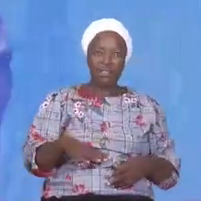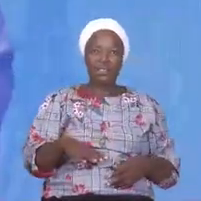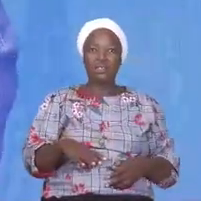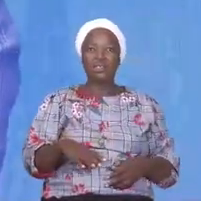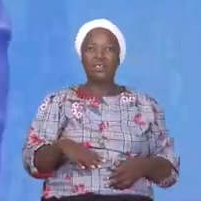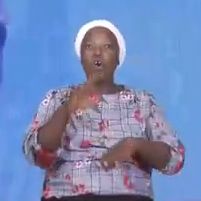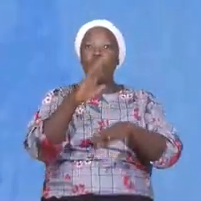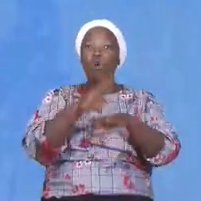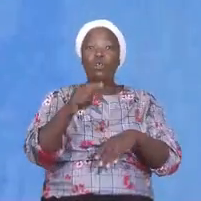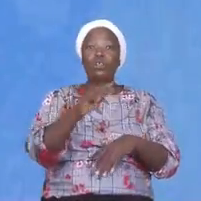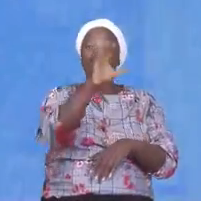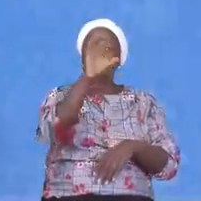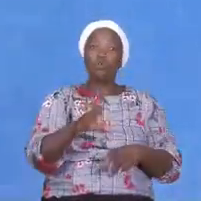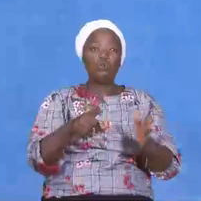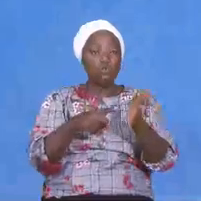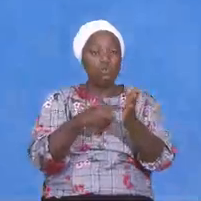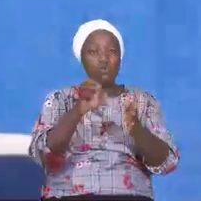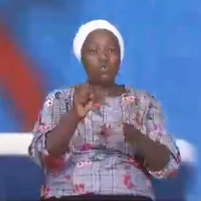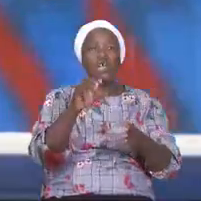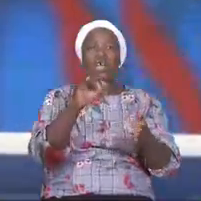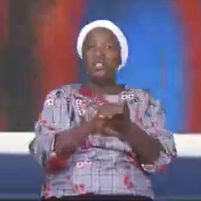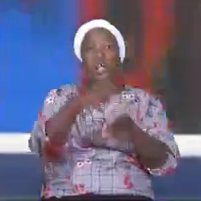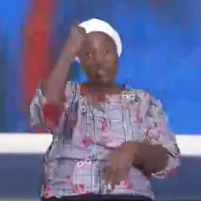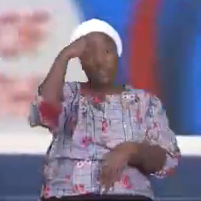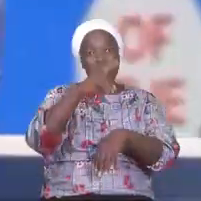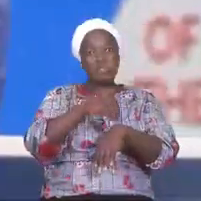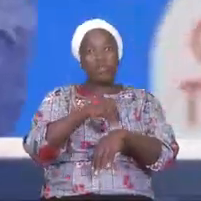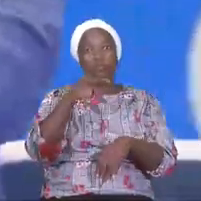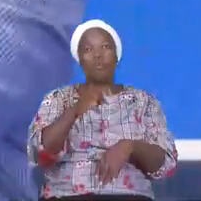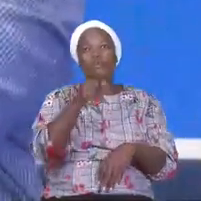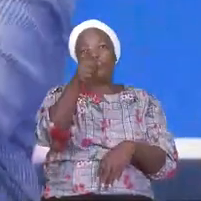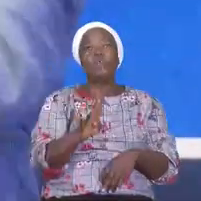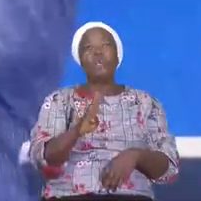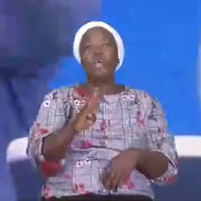pour moi et pour nous tous. Et Christ, sur la croix,